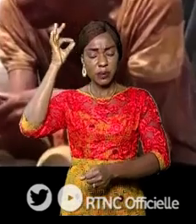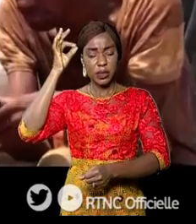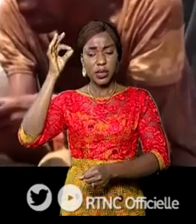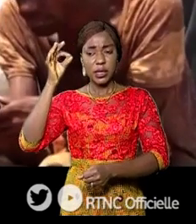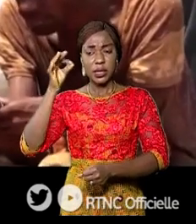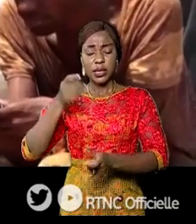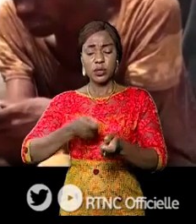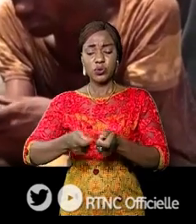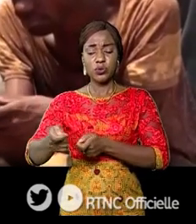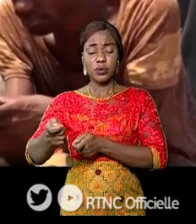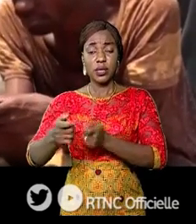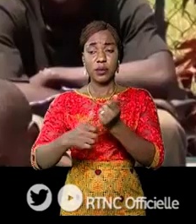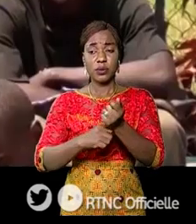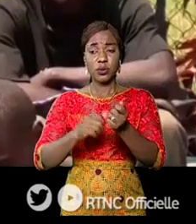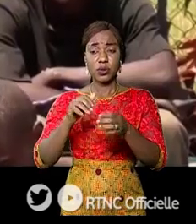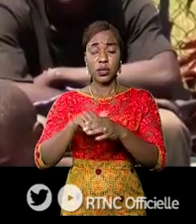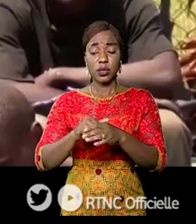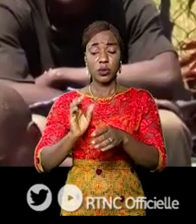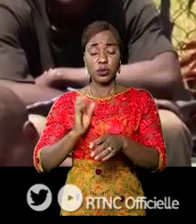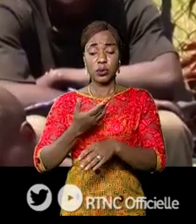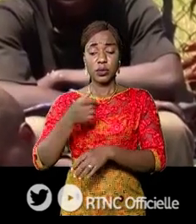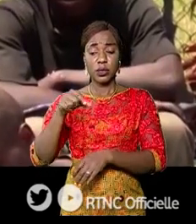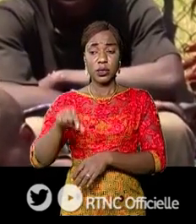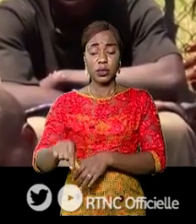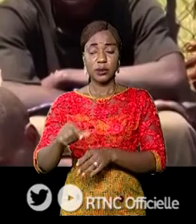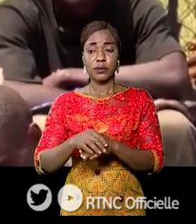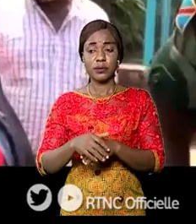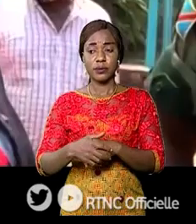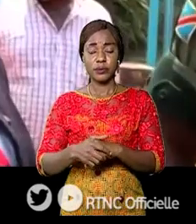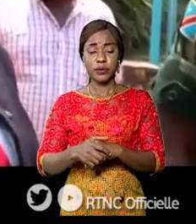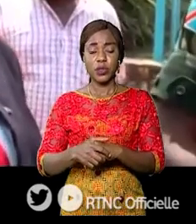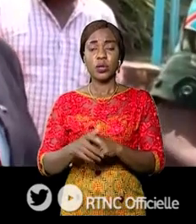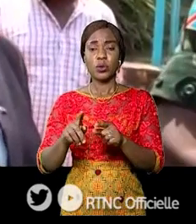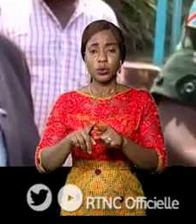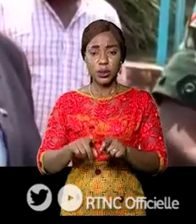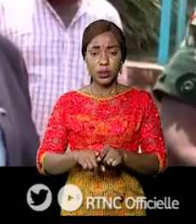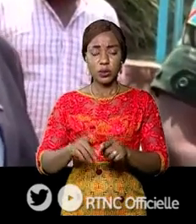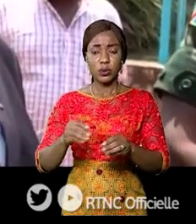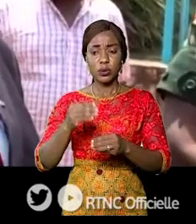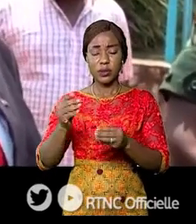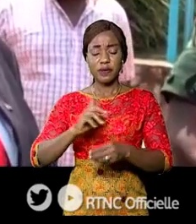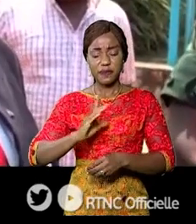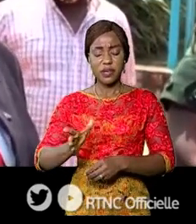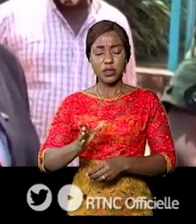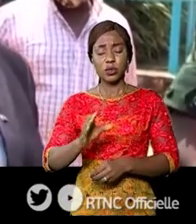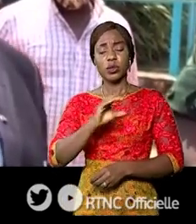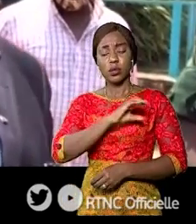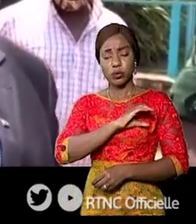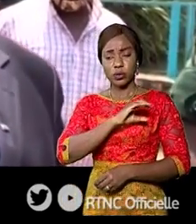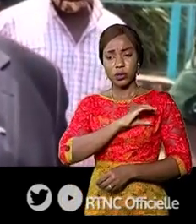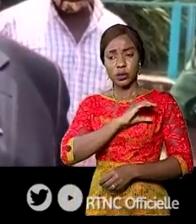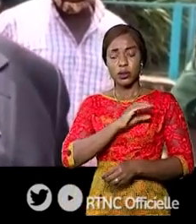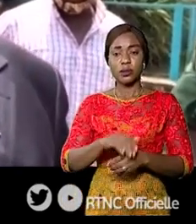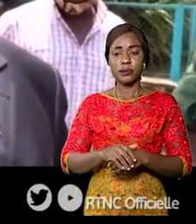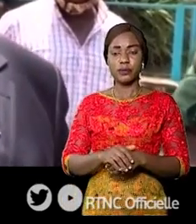mort dans nos cités. Toutes nos félicitations aux forces armées, parce qu'elles ont joué un rôle très actif.